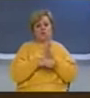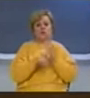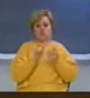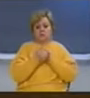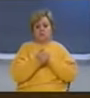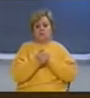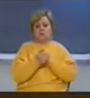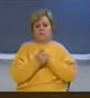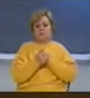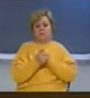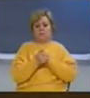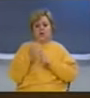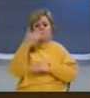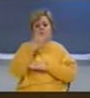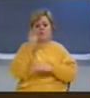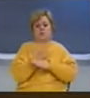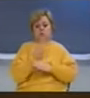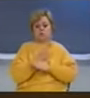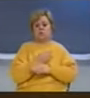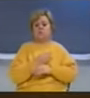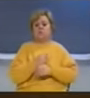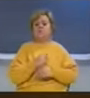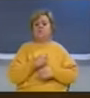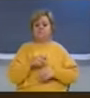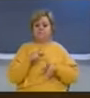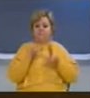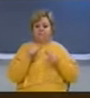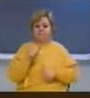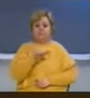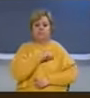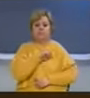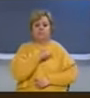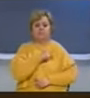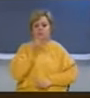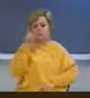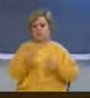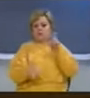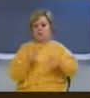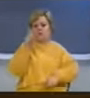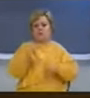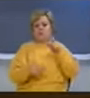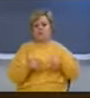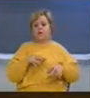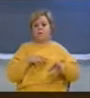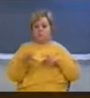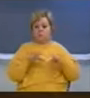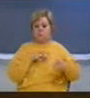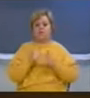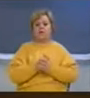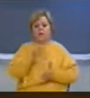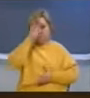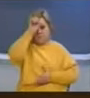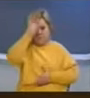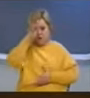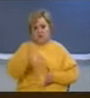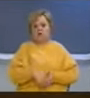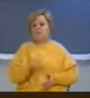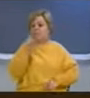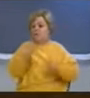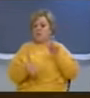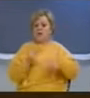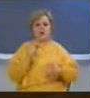nga qeveria, konsideroj se është interesim i qytetarëve, i punëtorëve dhe i minatorëve për